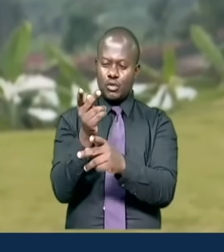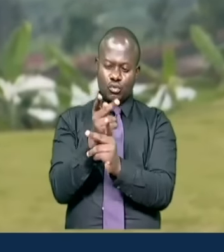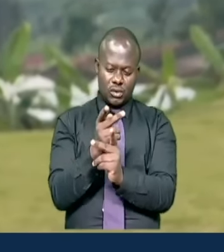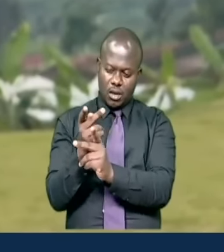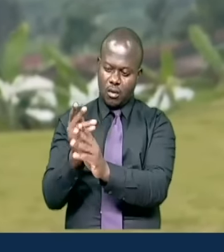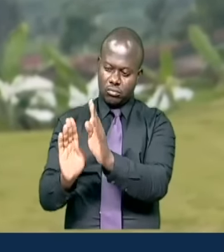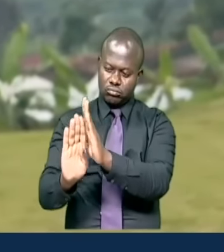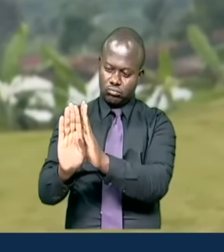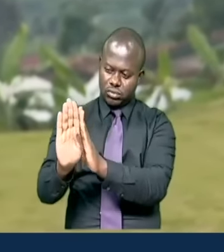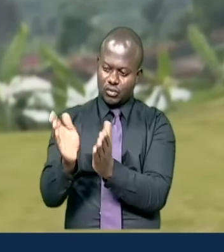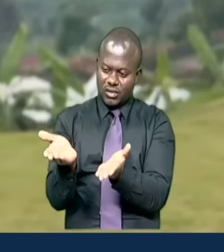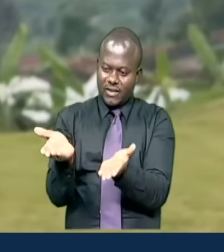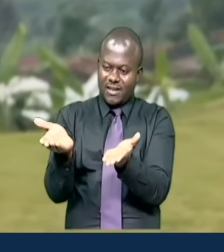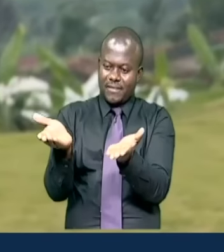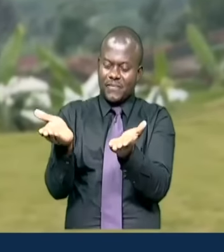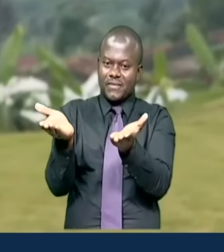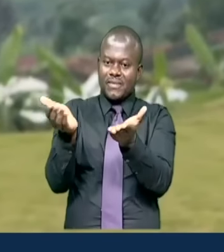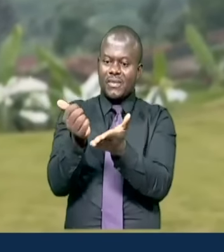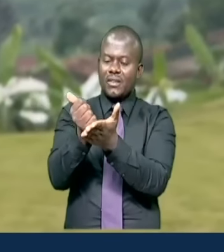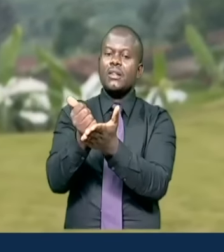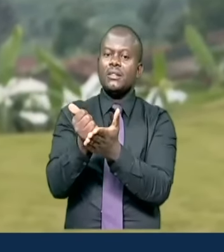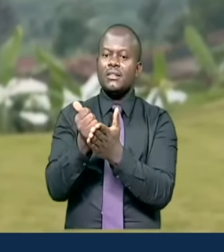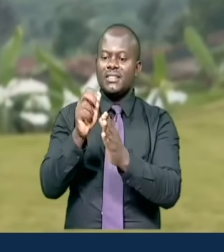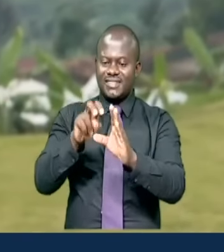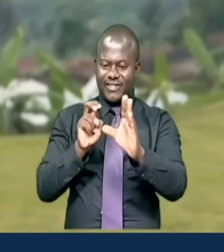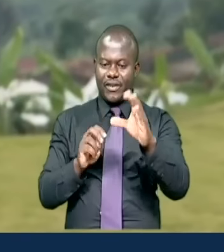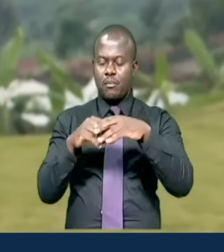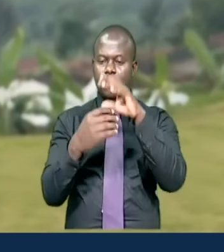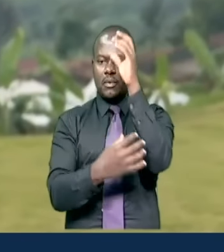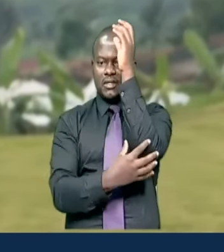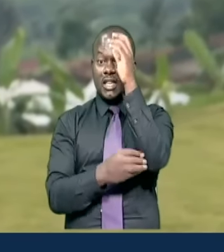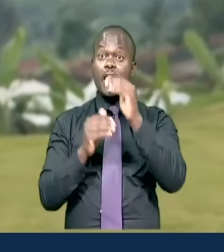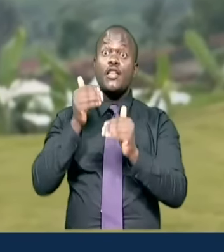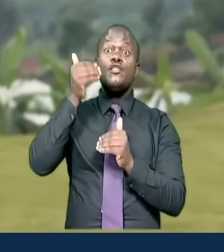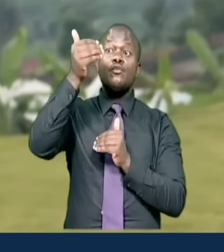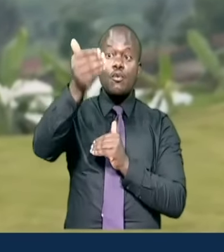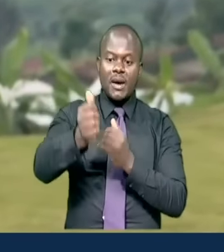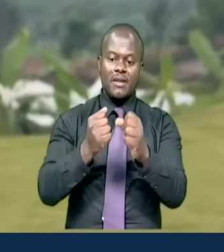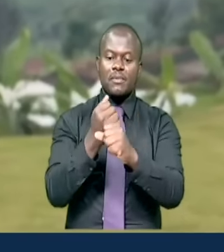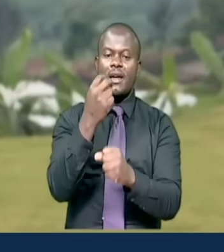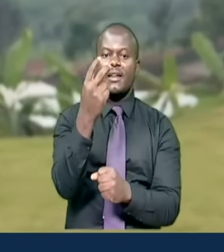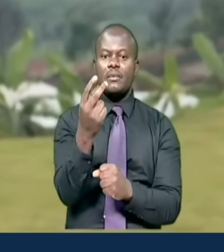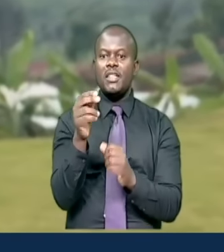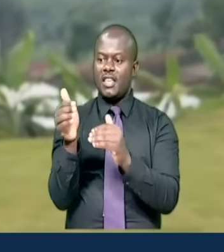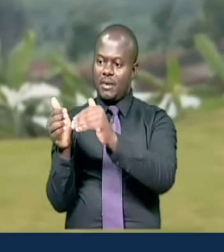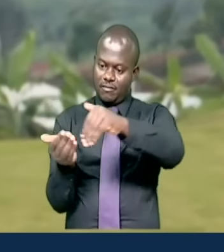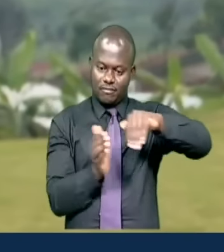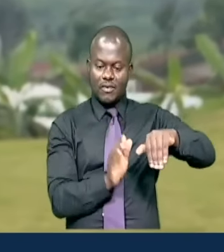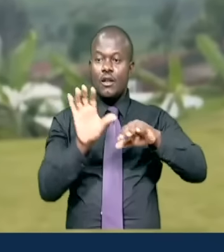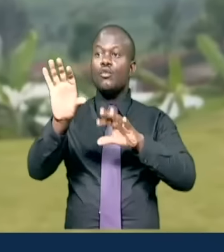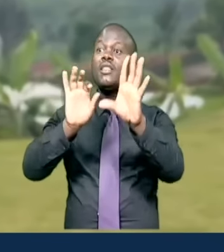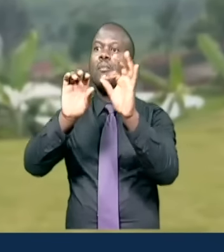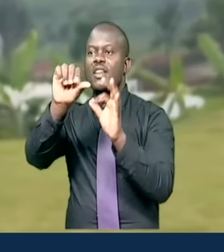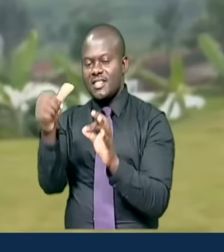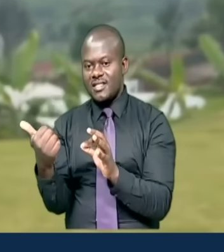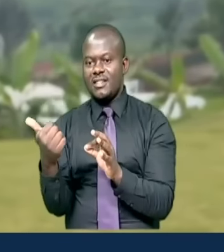tuzifashe zitere intambwe zigire zive mu bukene, noneho na nyuma y'iyo myaka 2 dufate izindi ngo muri